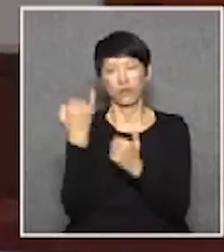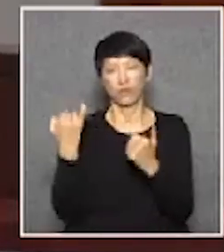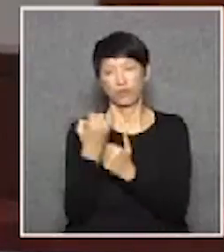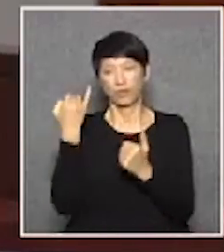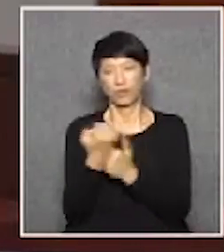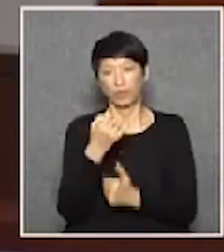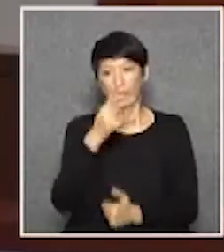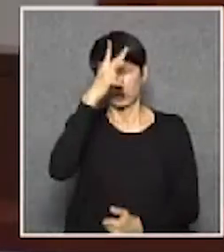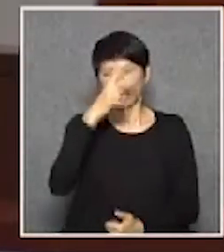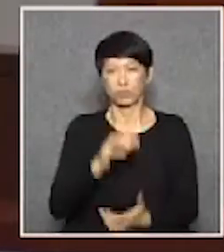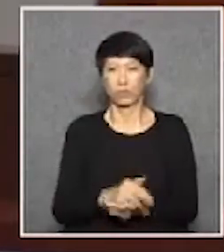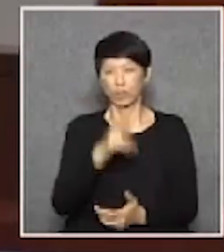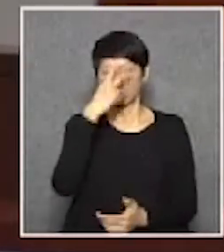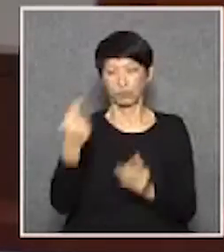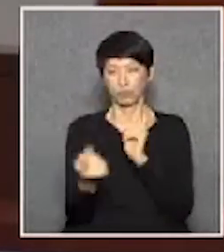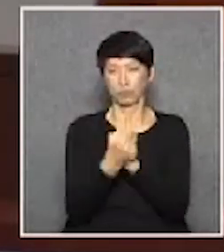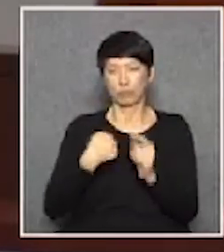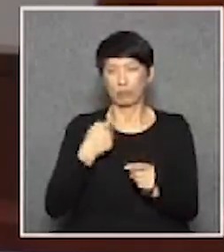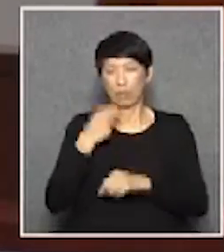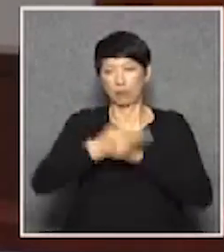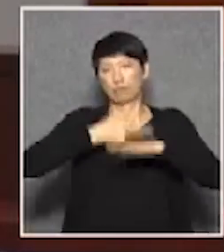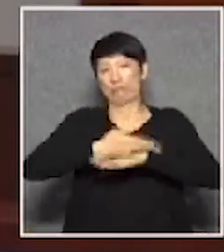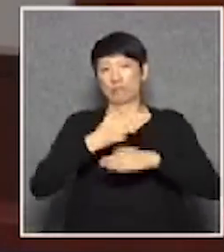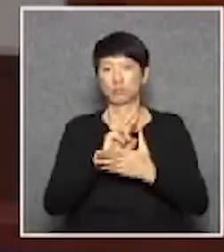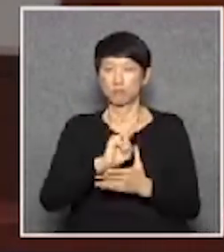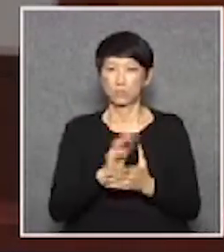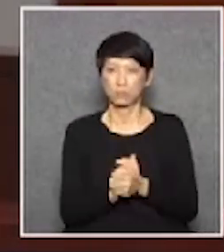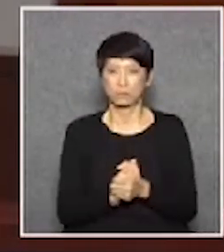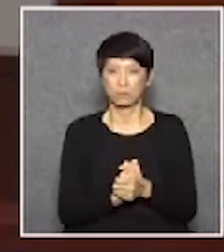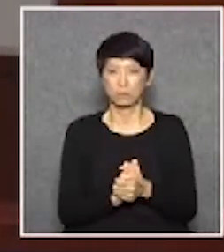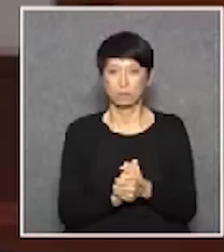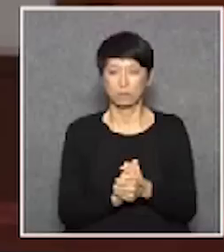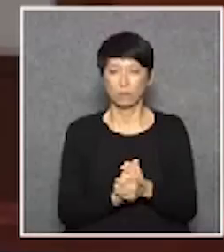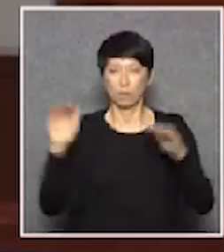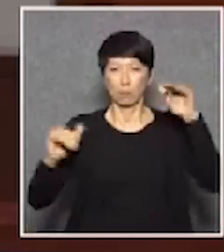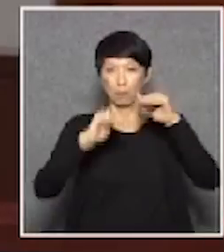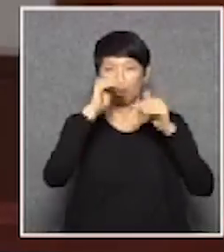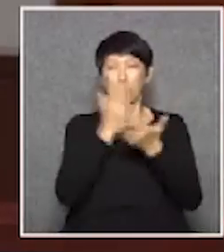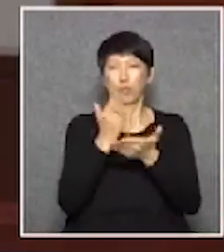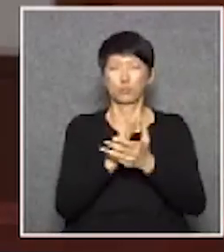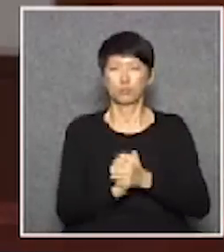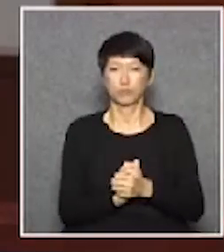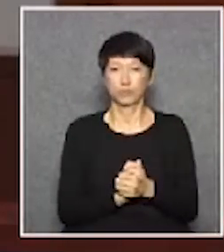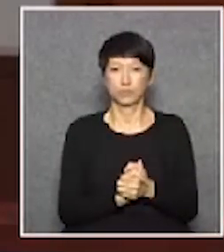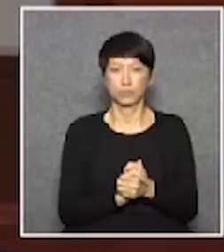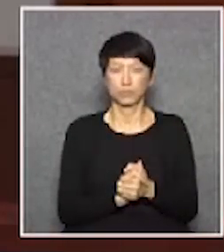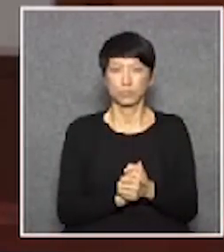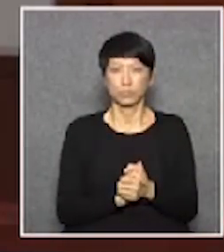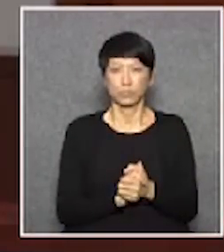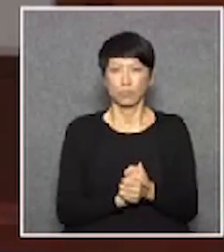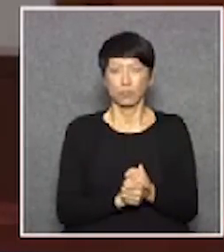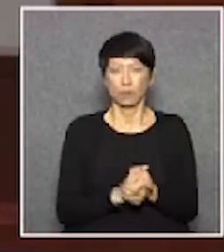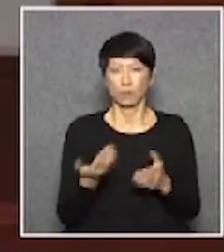贼嚟嘅，你点会当金科玉律？即系当我讲嘅嘢系咪不同嘅标准系咪？佢话应该咧以广大群